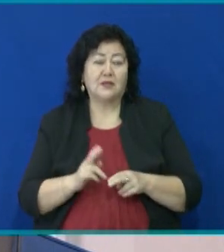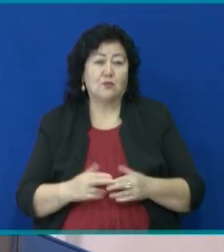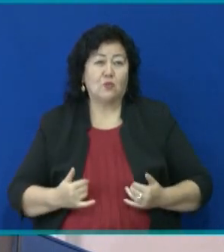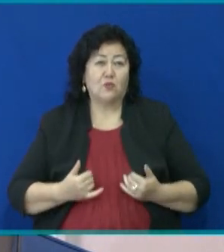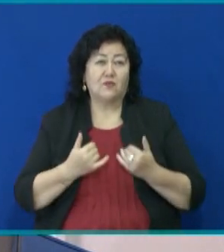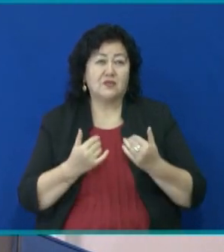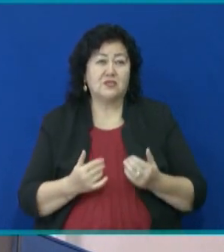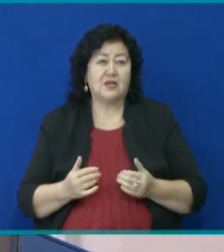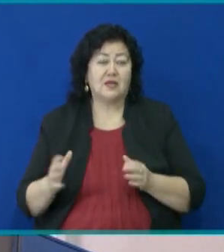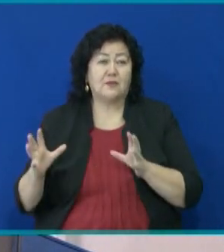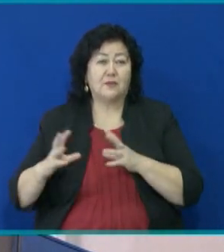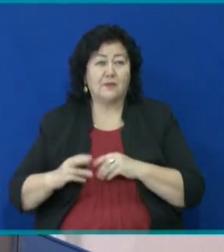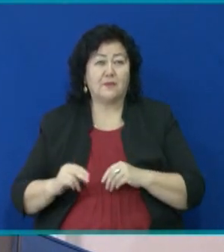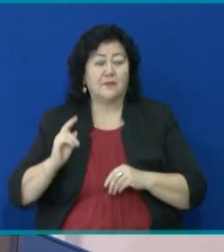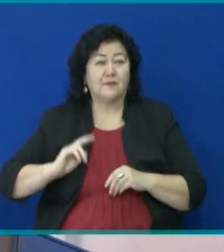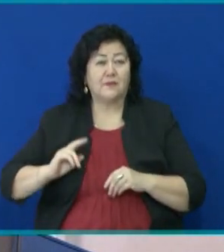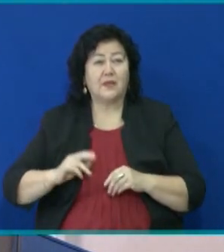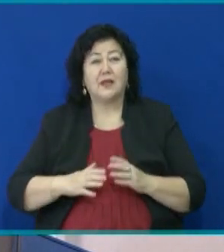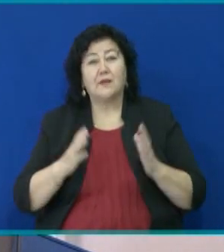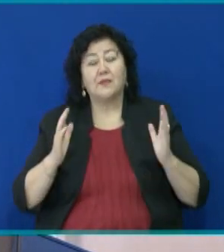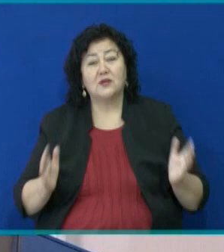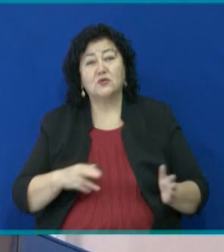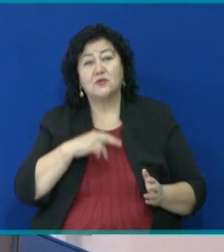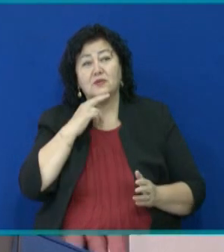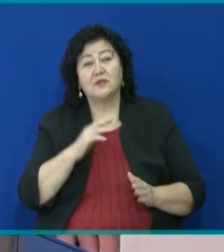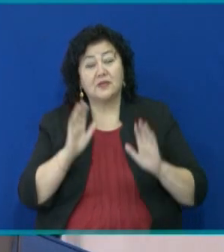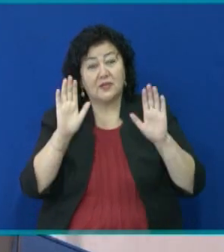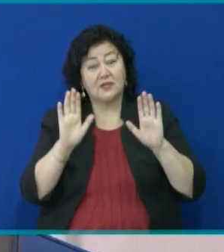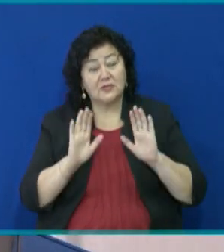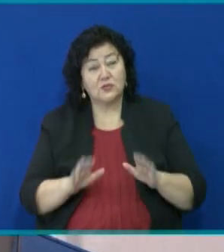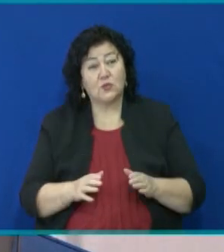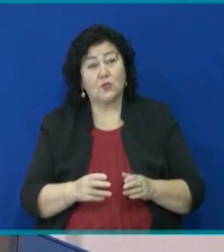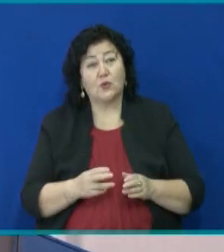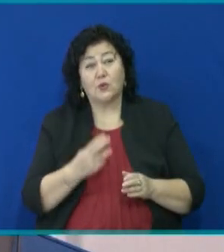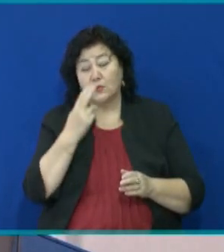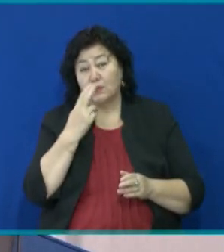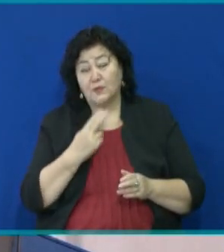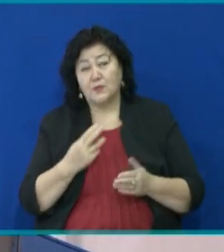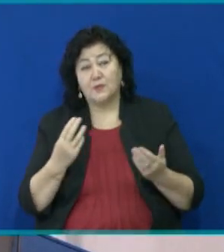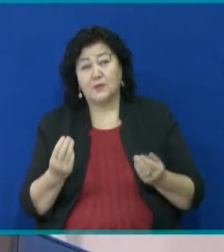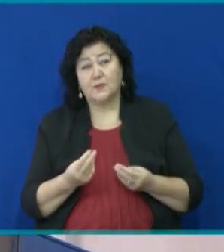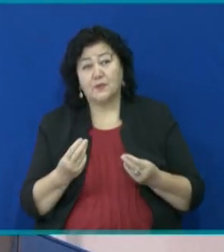нужно обращать сейчас очень большое внимание, помимо традиционных методов, помимо